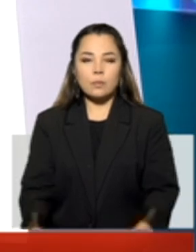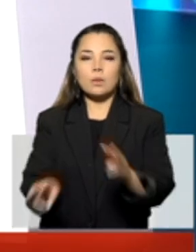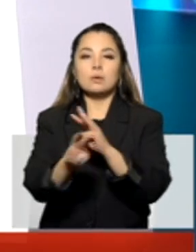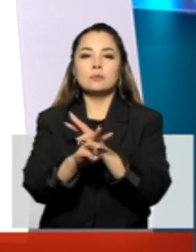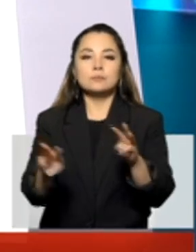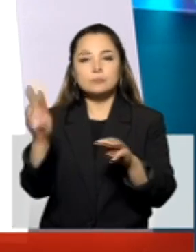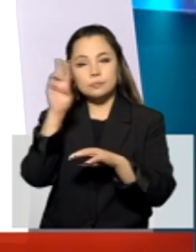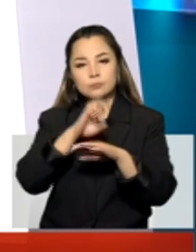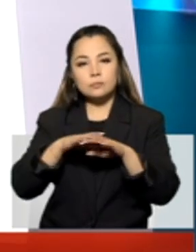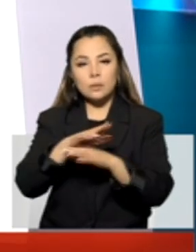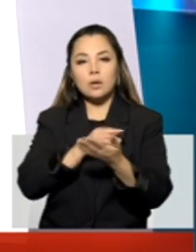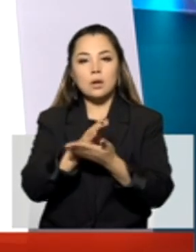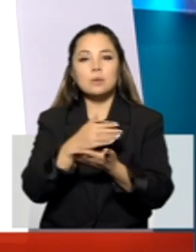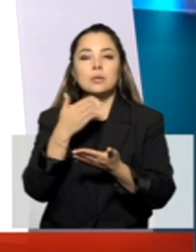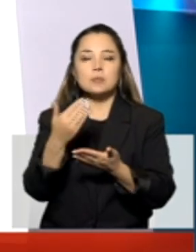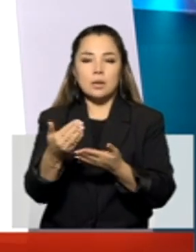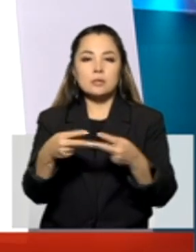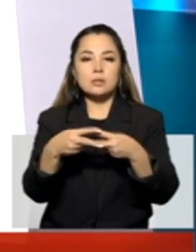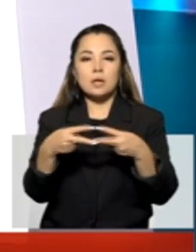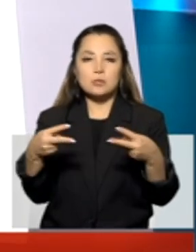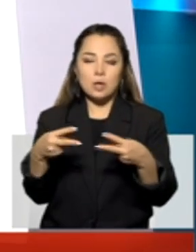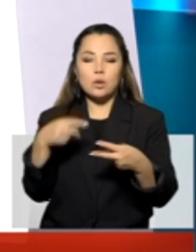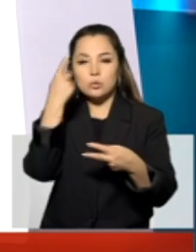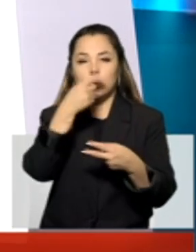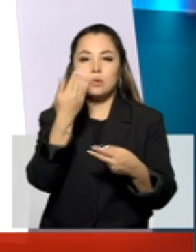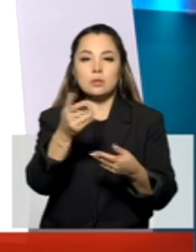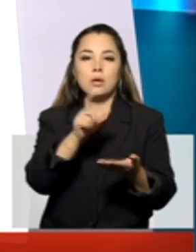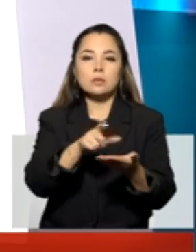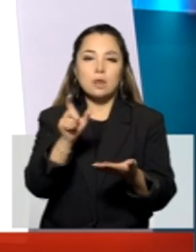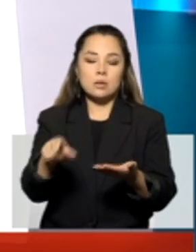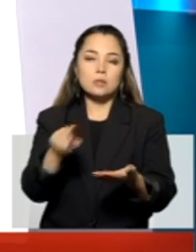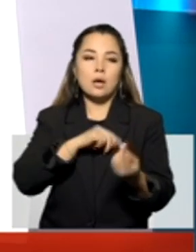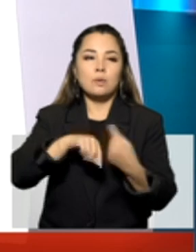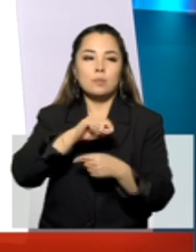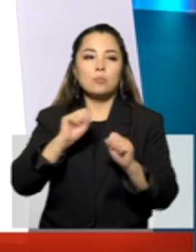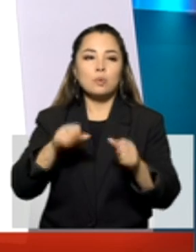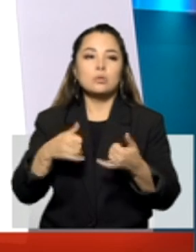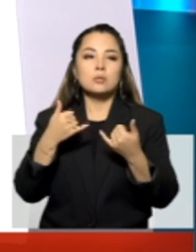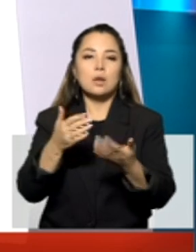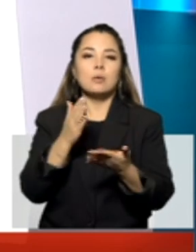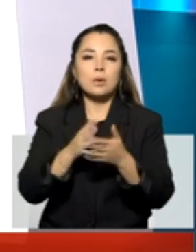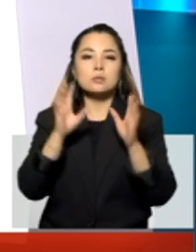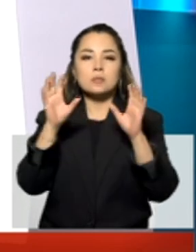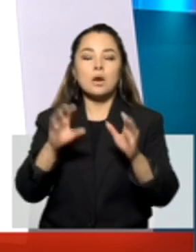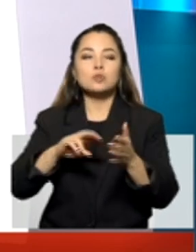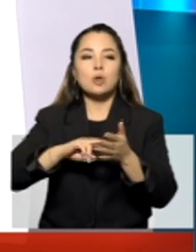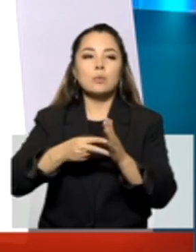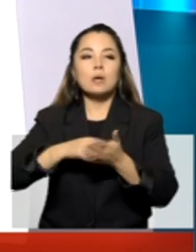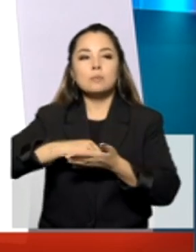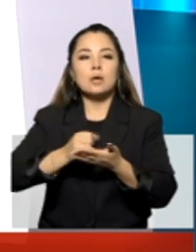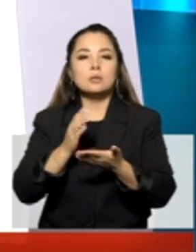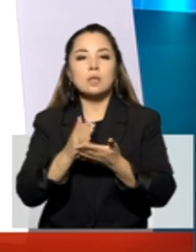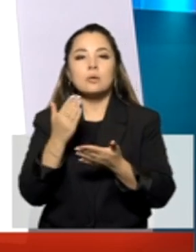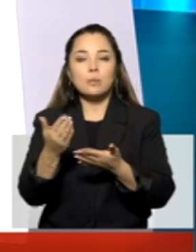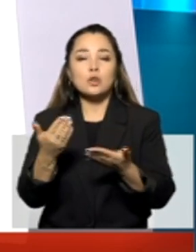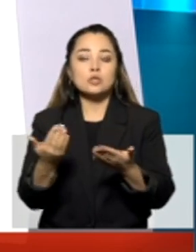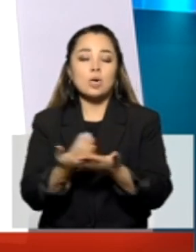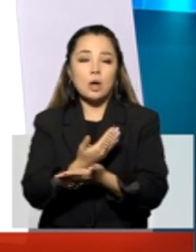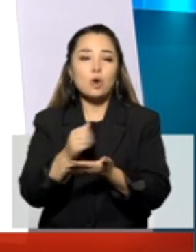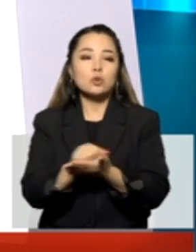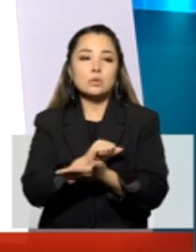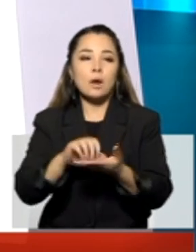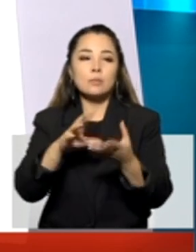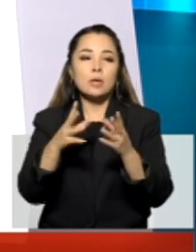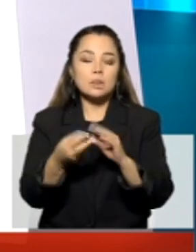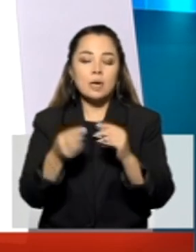Мәжіліс мемлекеттік қызметкерлерге теңестірілген тұлғаларға кәсіппен айналысуға мүмкіндік беретін заң жобасын мақұлдады. Жаңа құжатқа